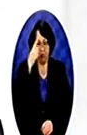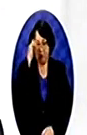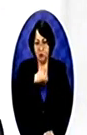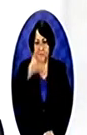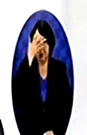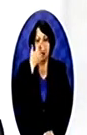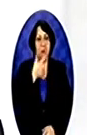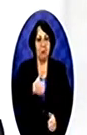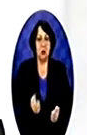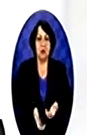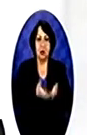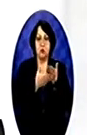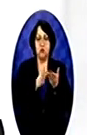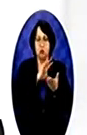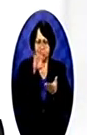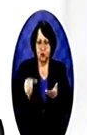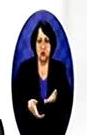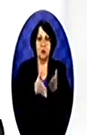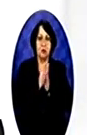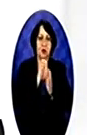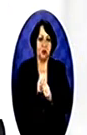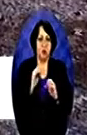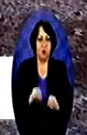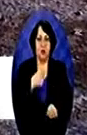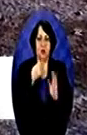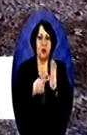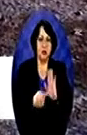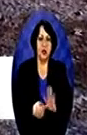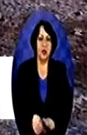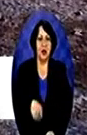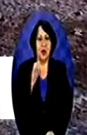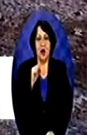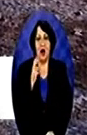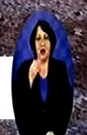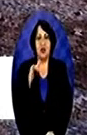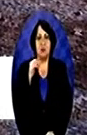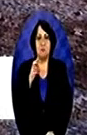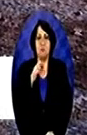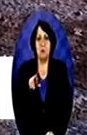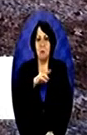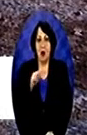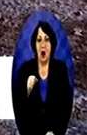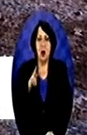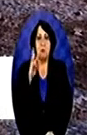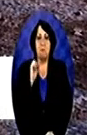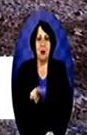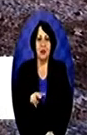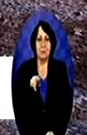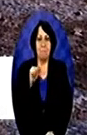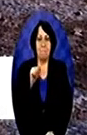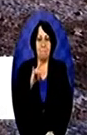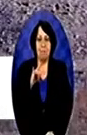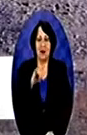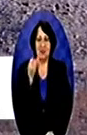талаар дэмжин хамтарч ажиллах болно гэдгийг бас илэрхийлье. Академич Бямбагийн бүтээсэн малыг паразитдох өвчнөөс эмчилгээ чиглэсэн